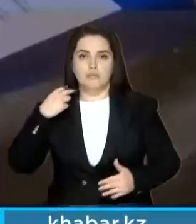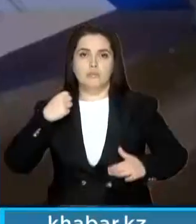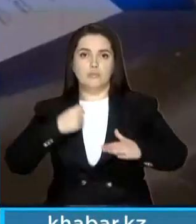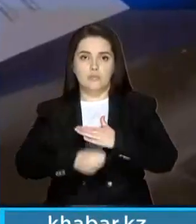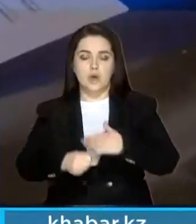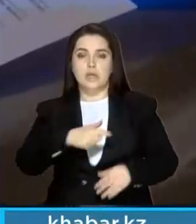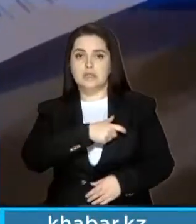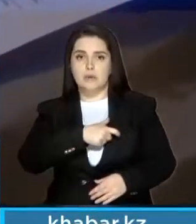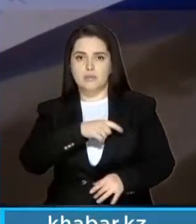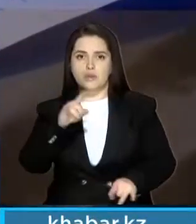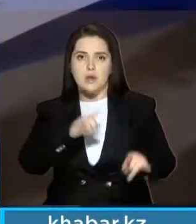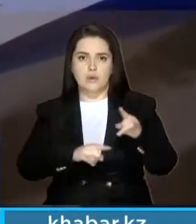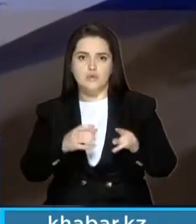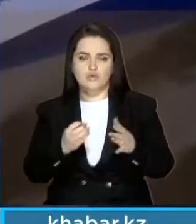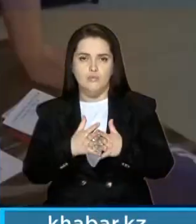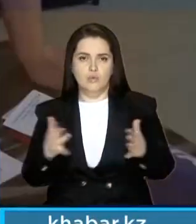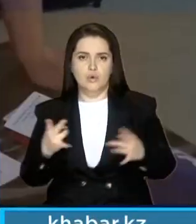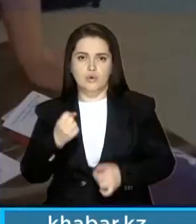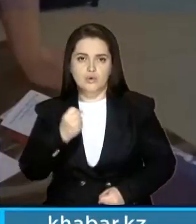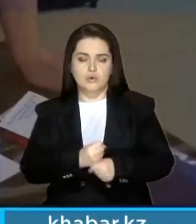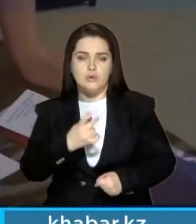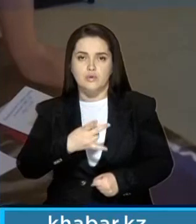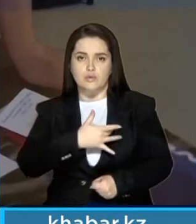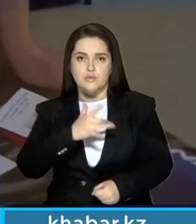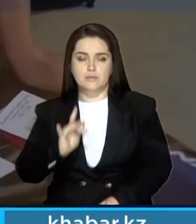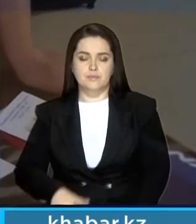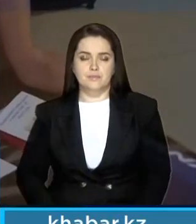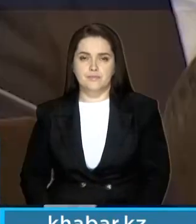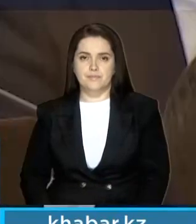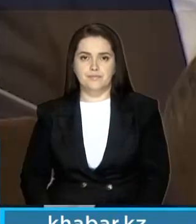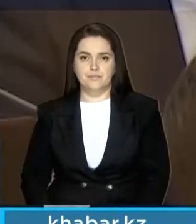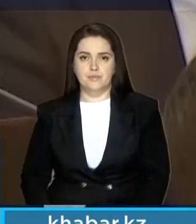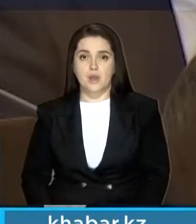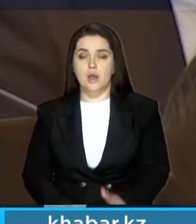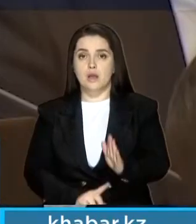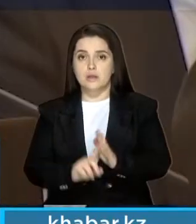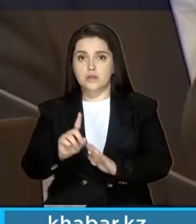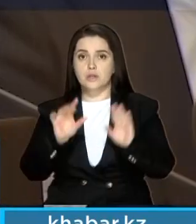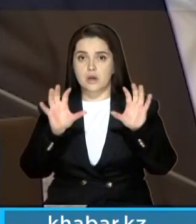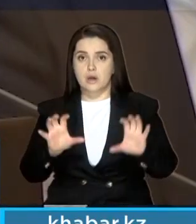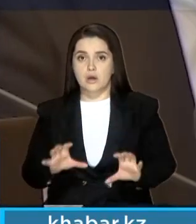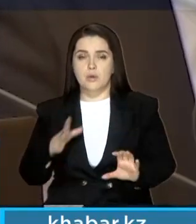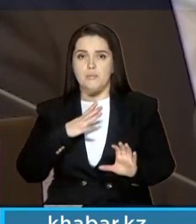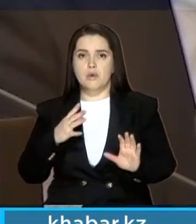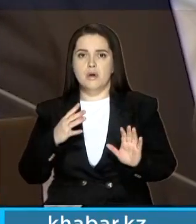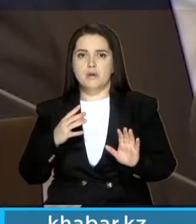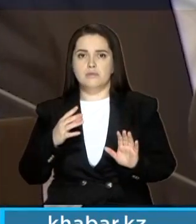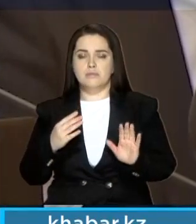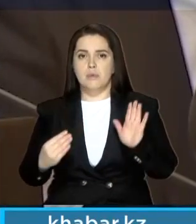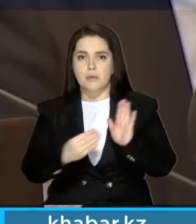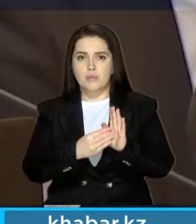депутаты настаивают на еще большем ужесточении этой нормы. В начальном проекте мы давали поправку по хирургической кастрации